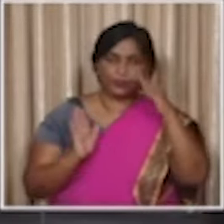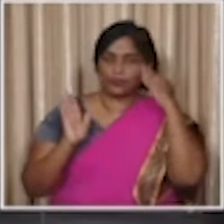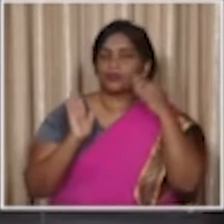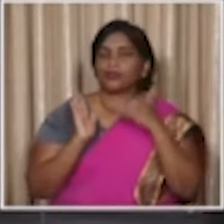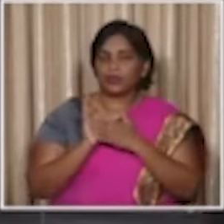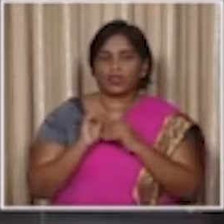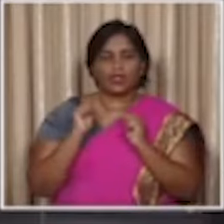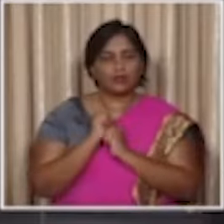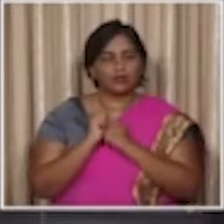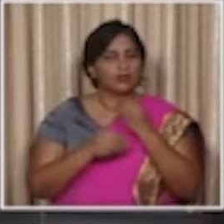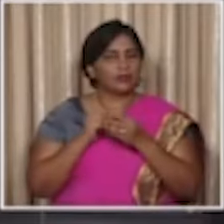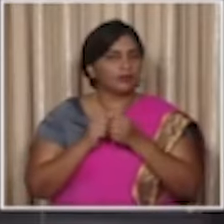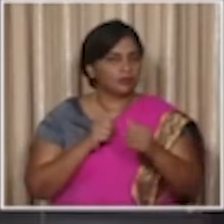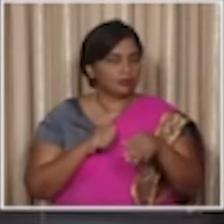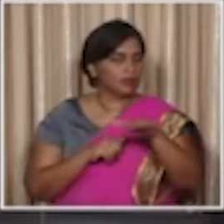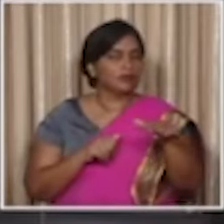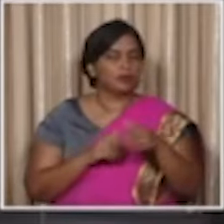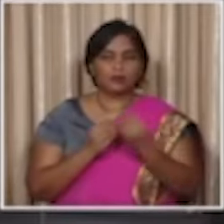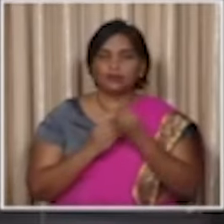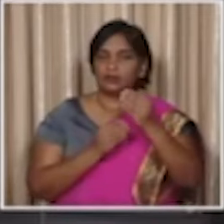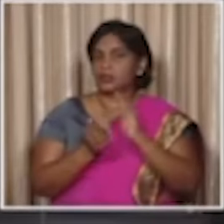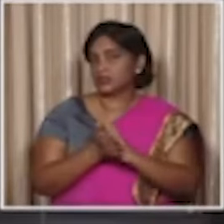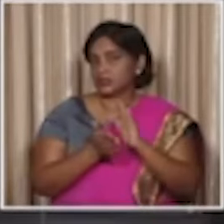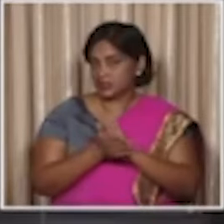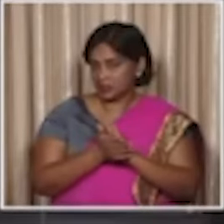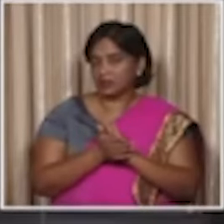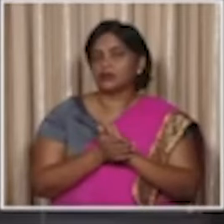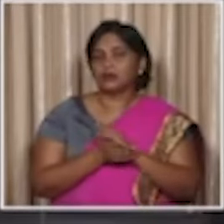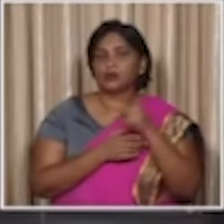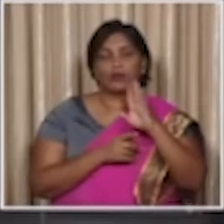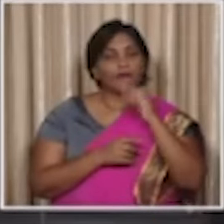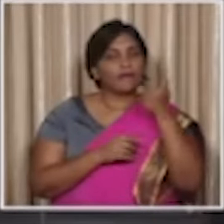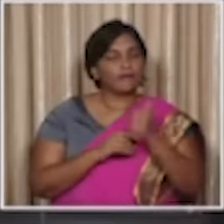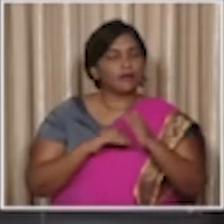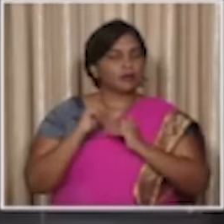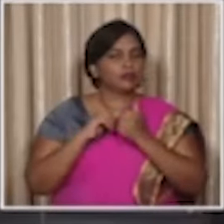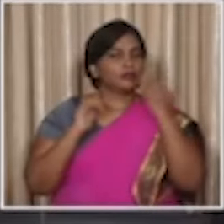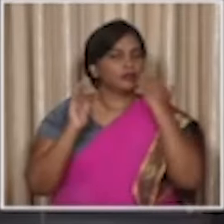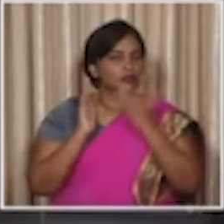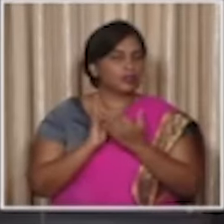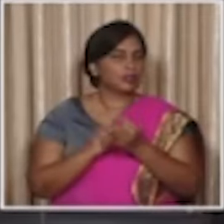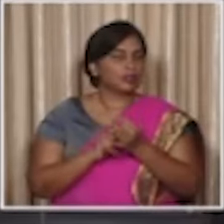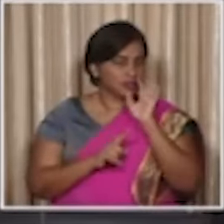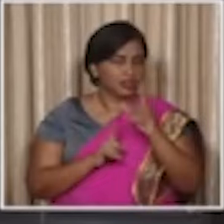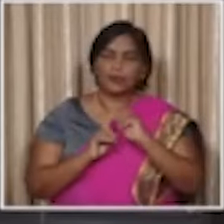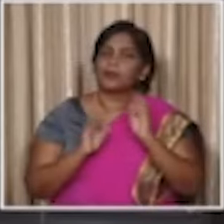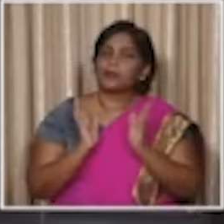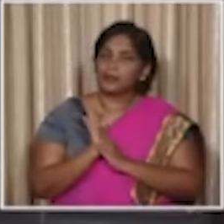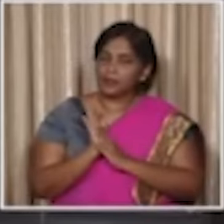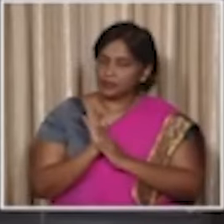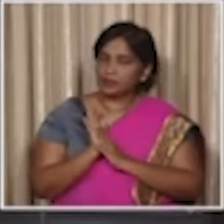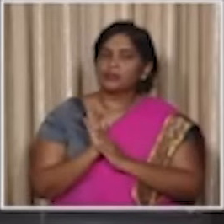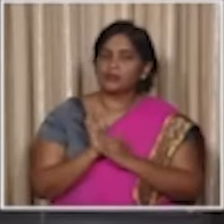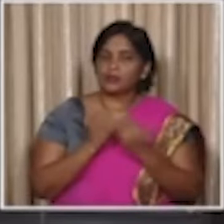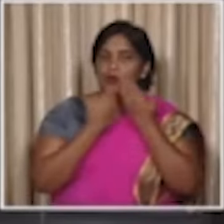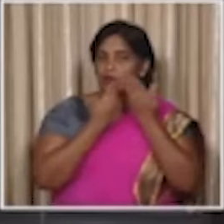visheshayenma samruddhi vyapaaraya visin samaajayata sapayana sewawa saha e wedagath karyabhaaraya sambandhayen janaadhipathithumath agamathithumath